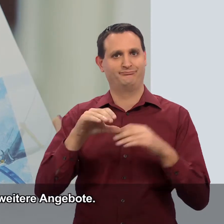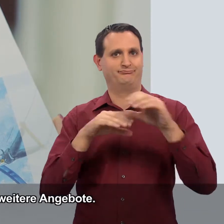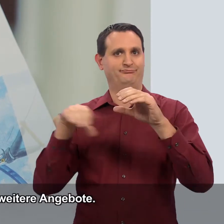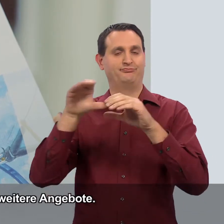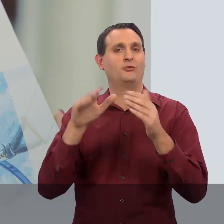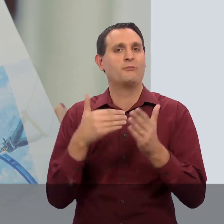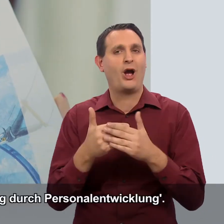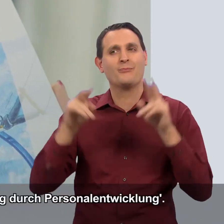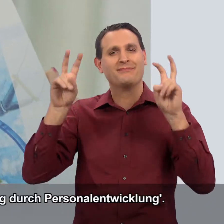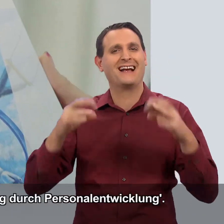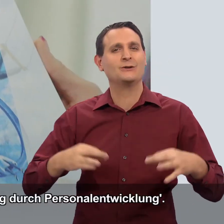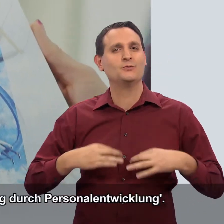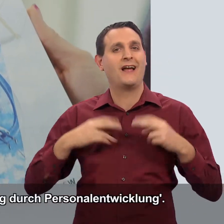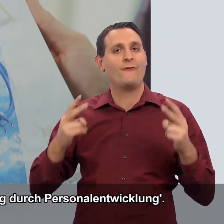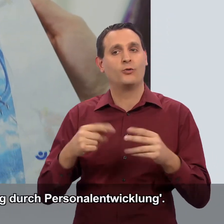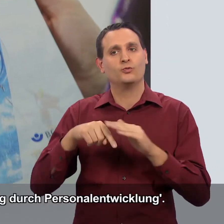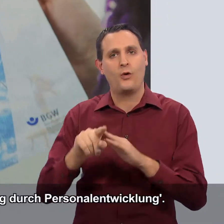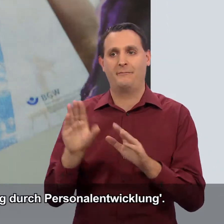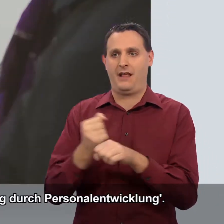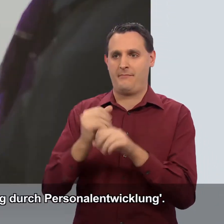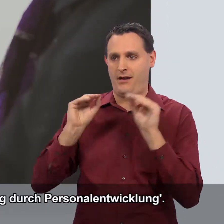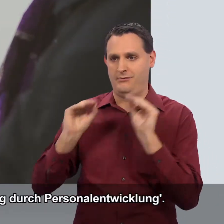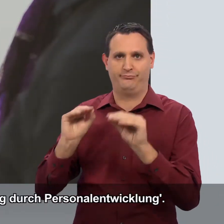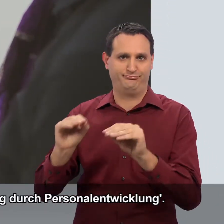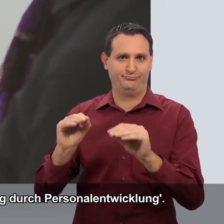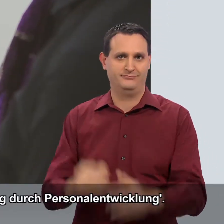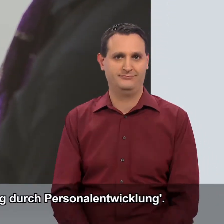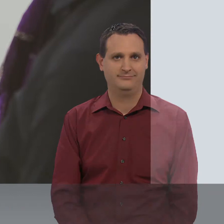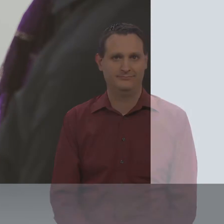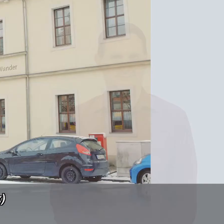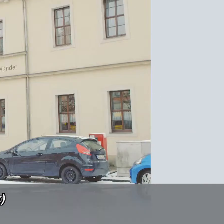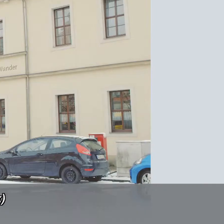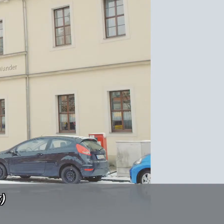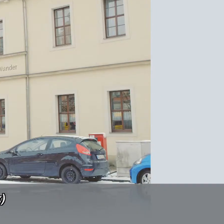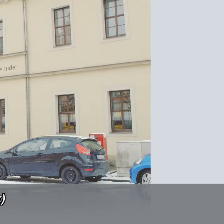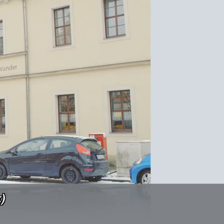weitere Angebote. Zum Beispiel Gesundheitsförderung durch Personalentwicklung.